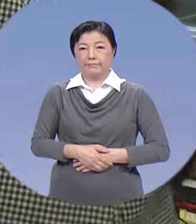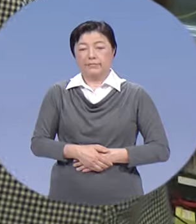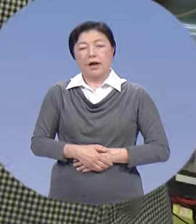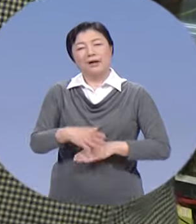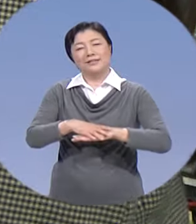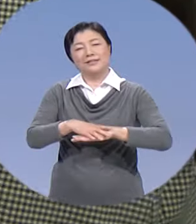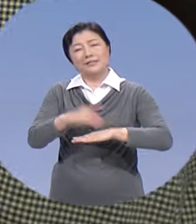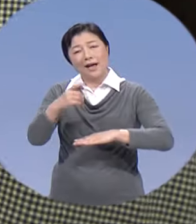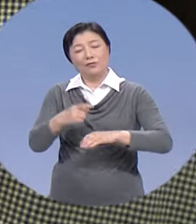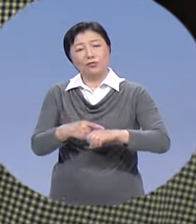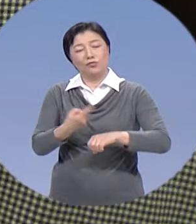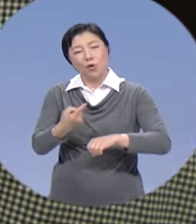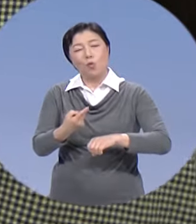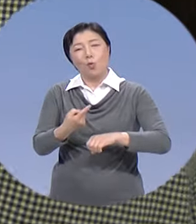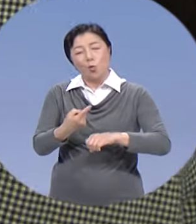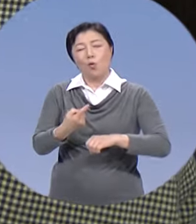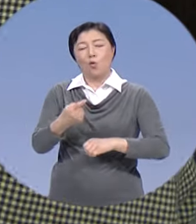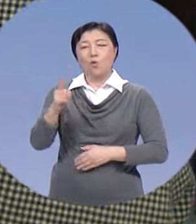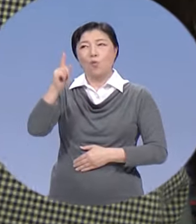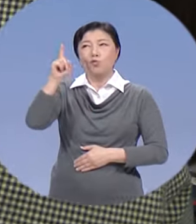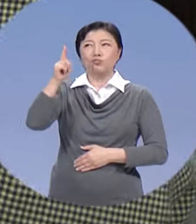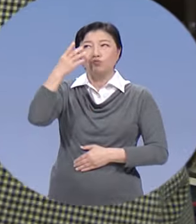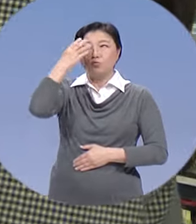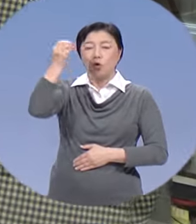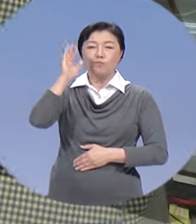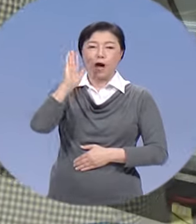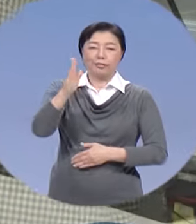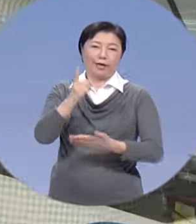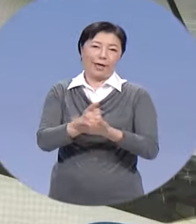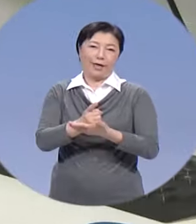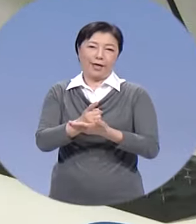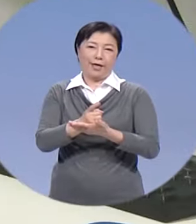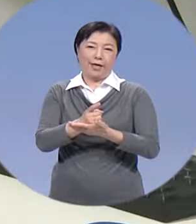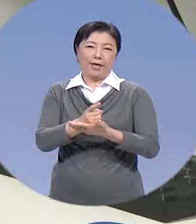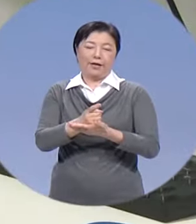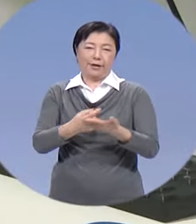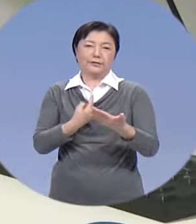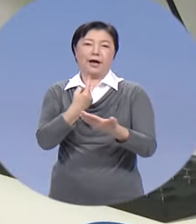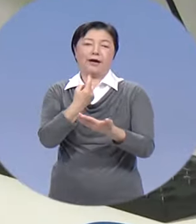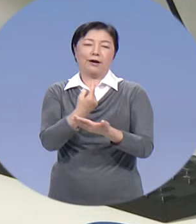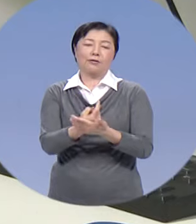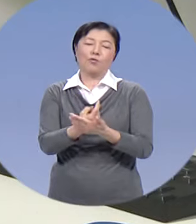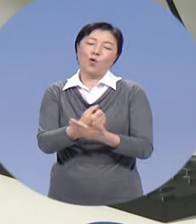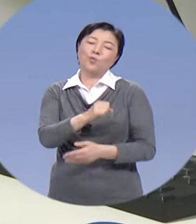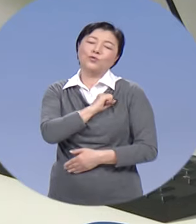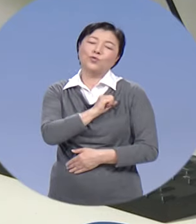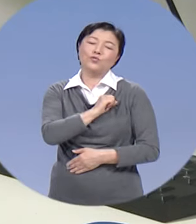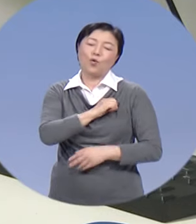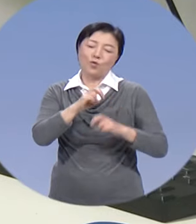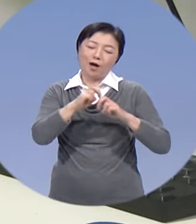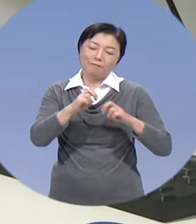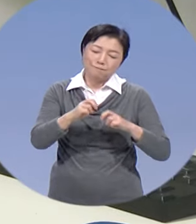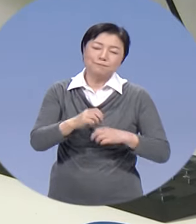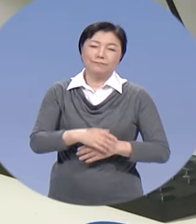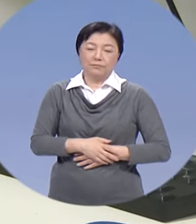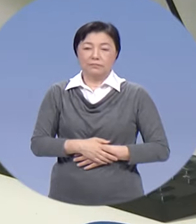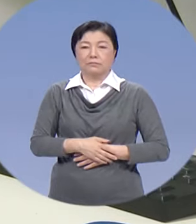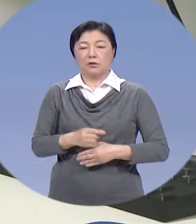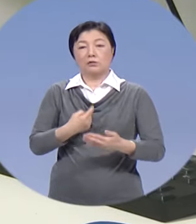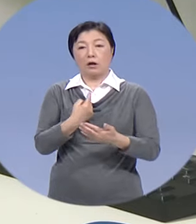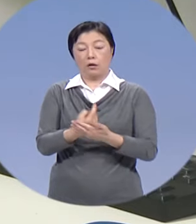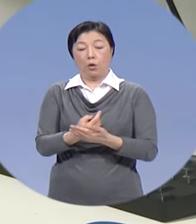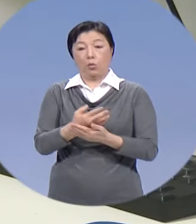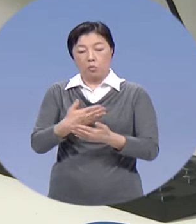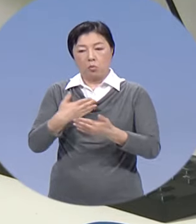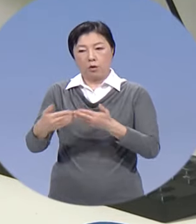最初はただただ宇宙が興味があったっていうだけで、まあそこに参加して、あ、面白そうだな、衛星開発するしっていうだけで参加したんですけど、まあ、その